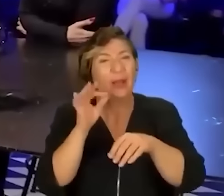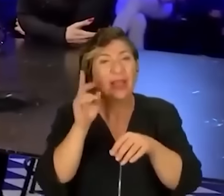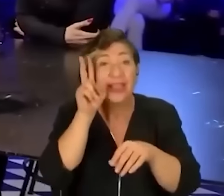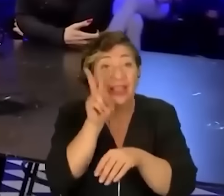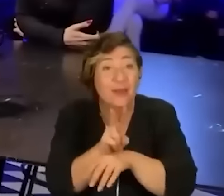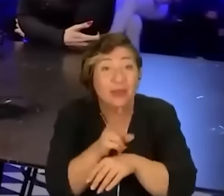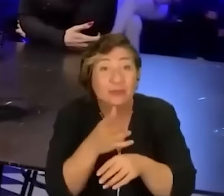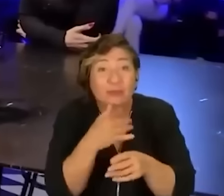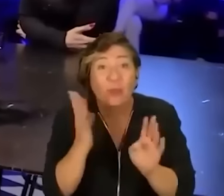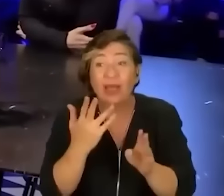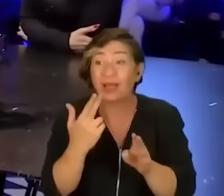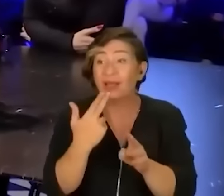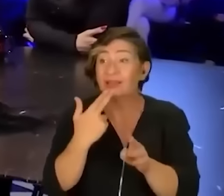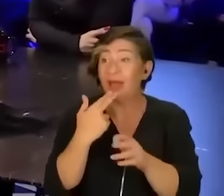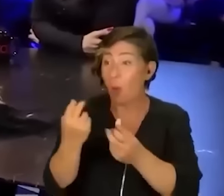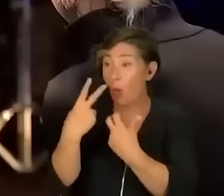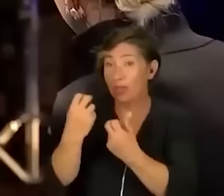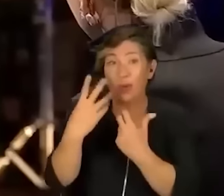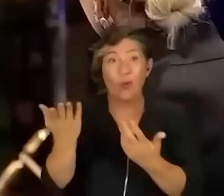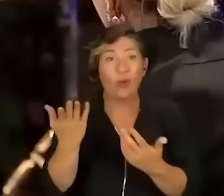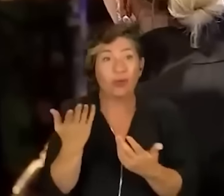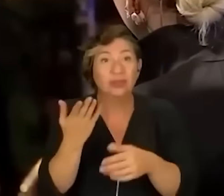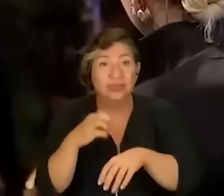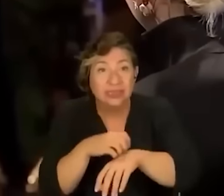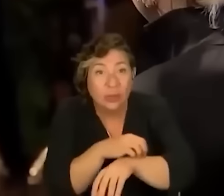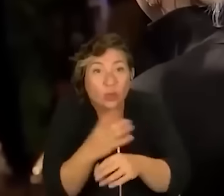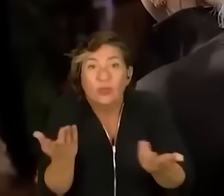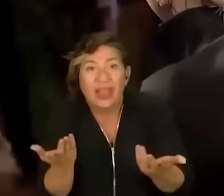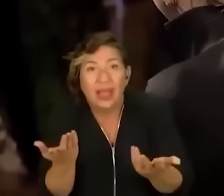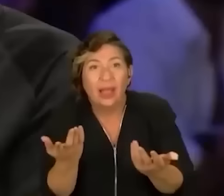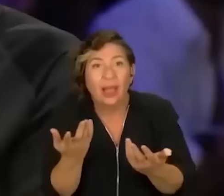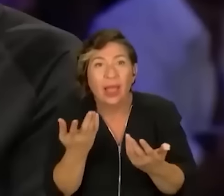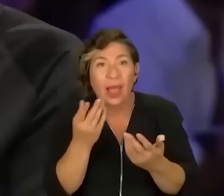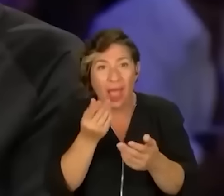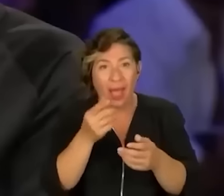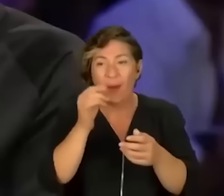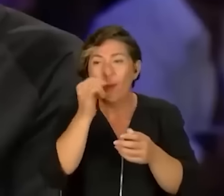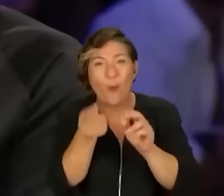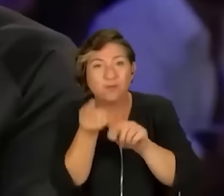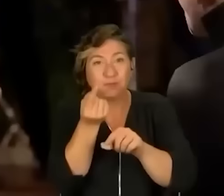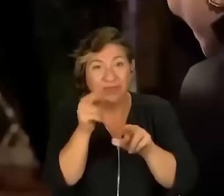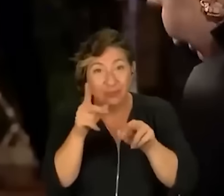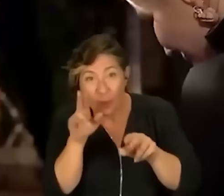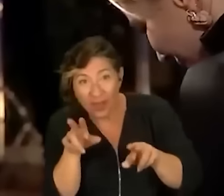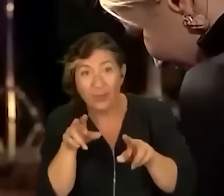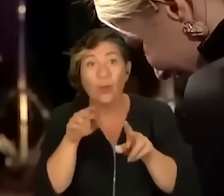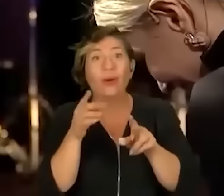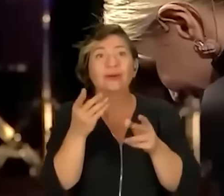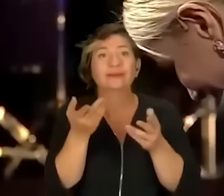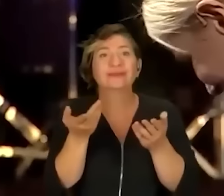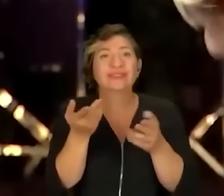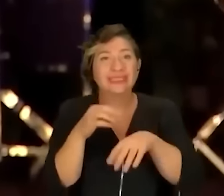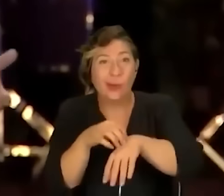Yemin ediyorum bunu kadınlar erkeklere öğretiyor. Böyle bir şey yok. Selülitin var mı? Nedir abi? Hemoroid gibi bir şey mi? Oraya mı bakalım falan? Yok.